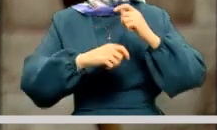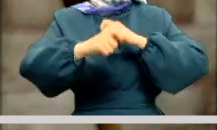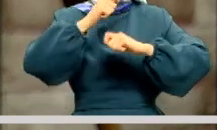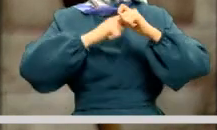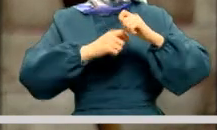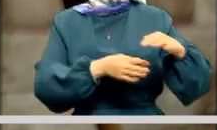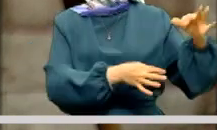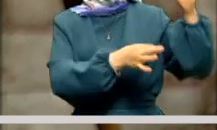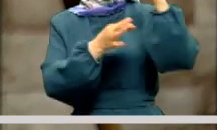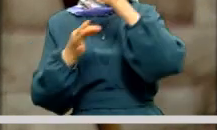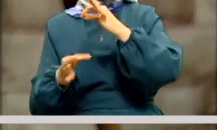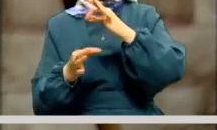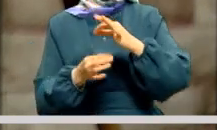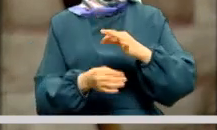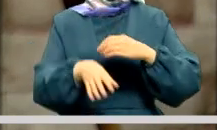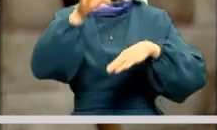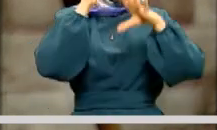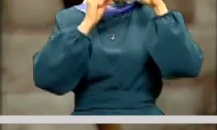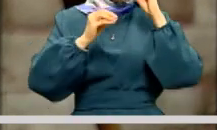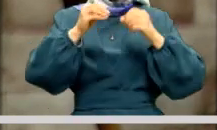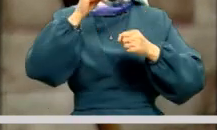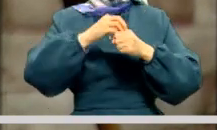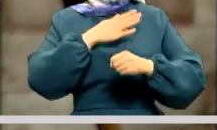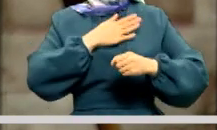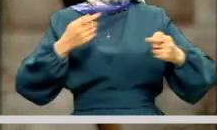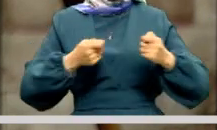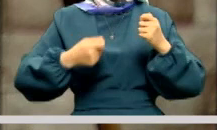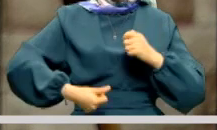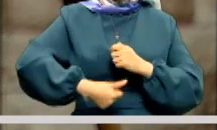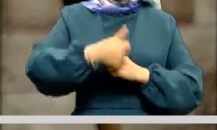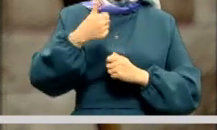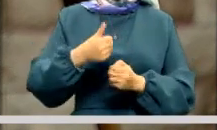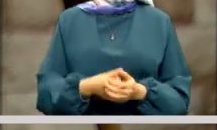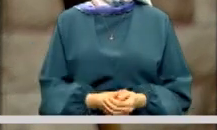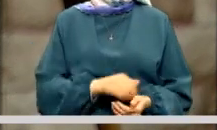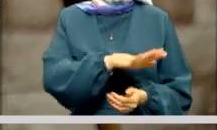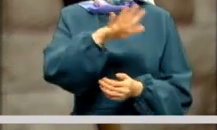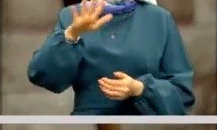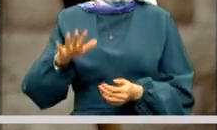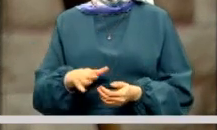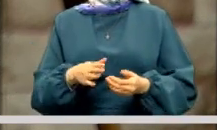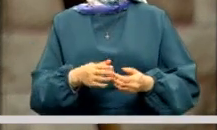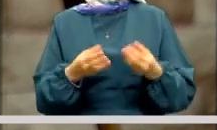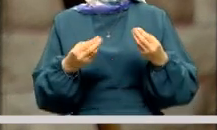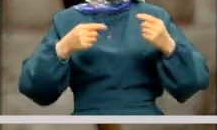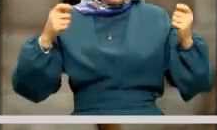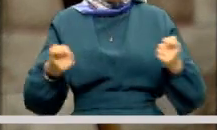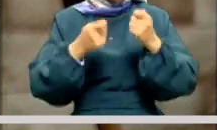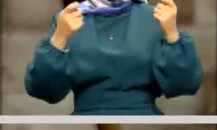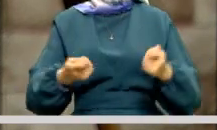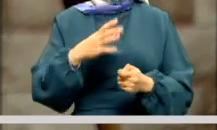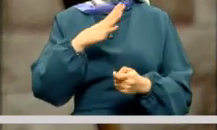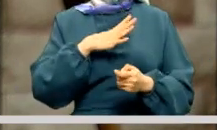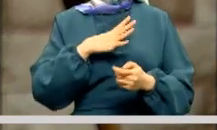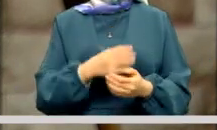insanlığın öğrenmesi adına Diyanet başkanlığımızın gerçekten her alanda yoğun çalışması çabası var gerek